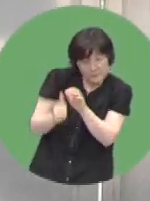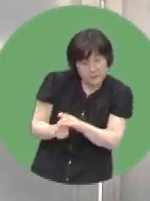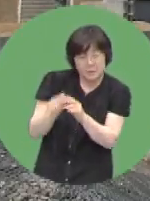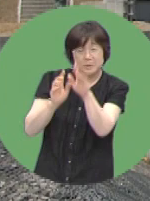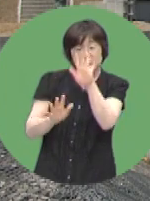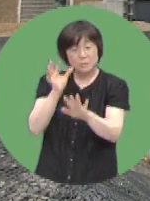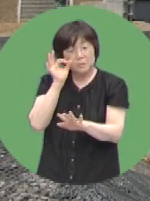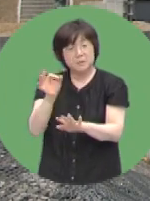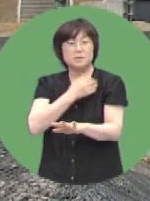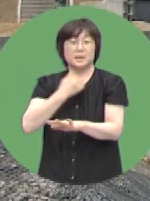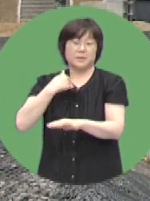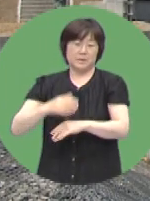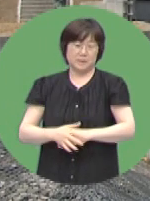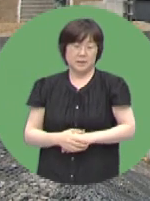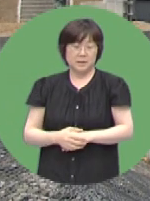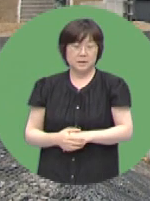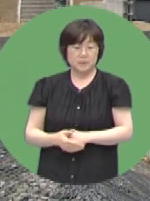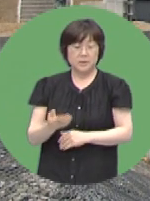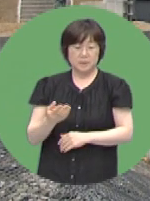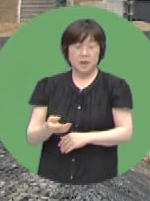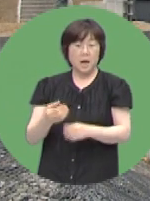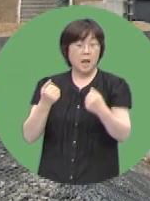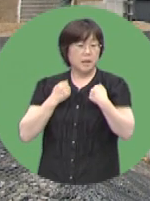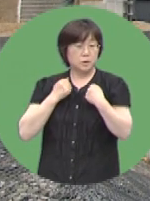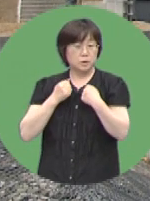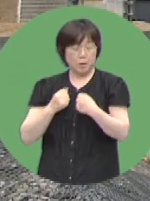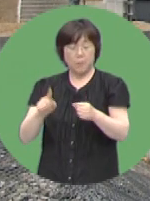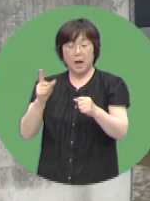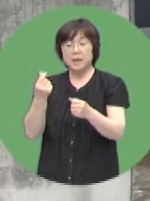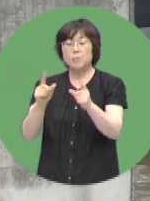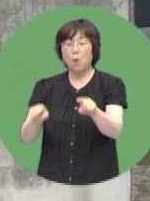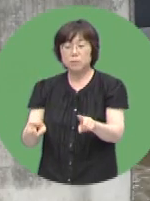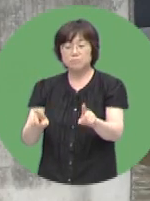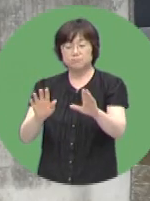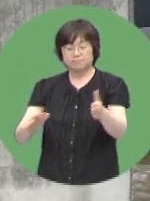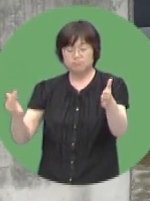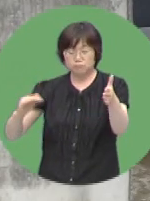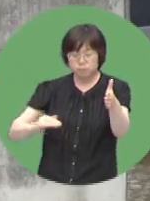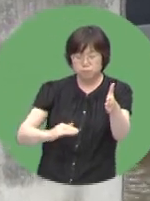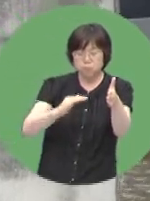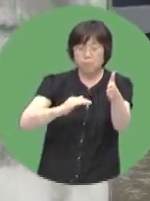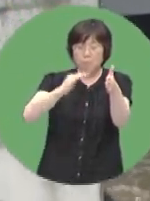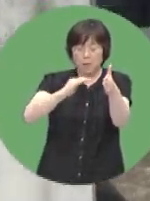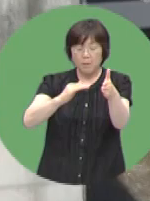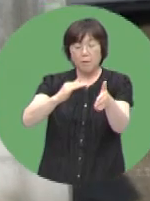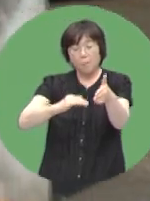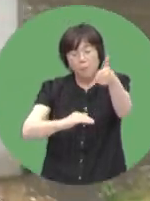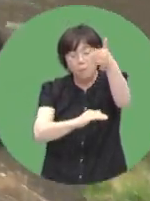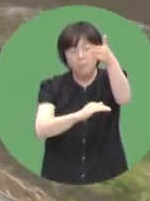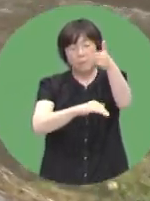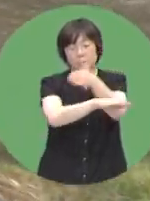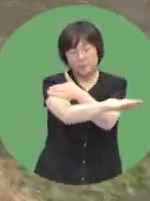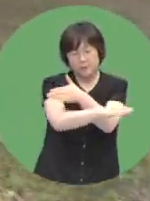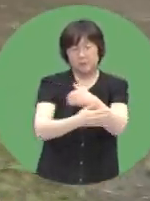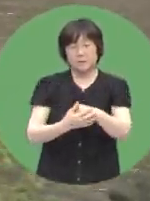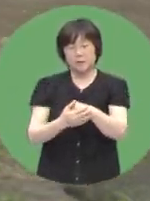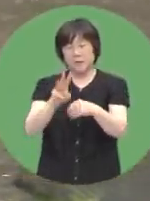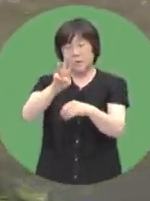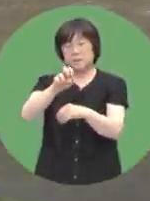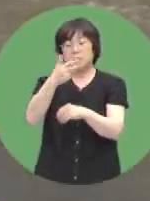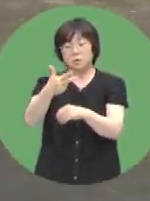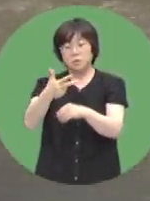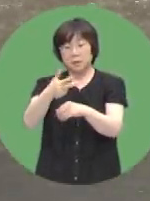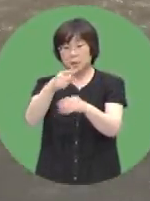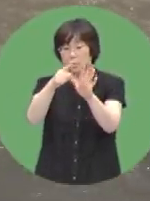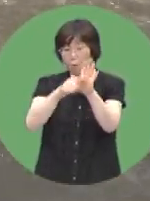ました。そして演習では樋門を開けて堤防の内にたまった水を流し出し、37にわたる